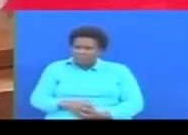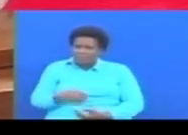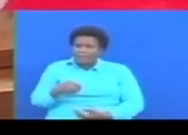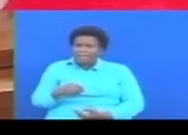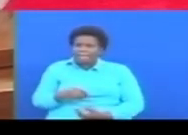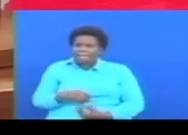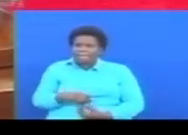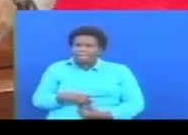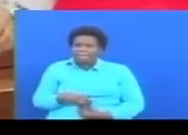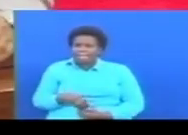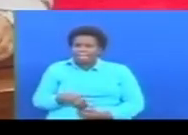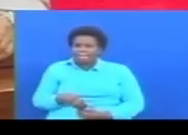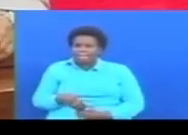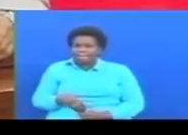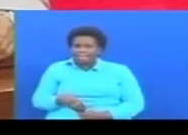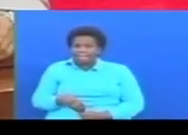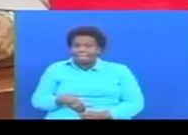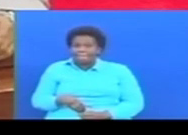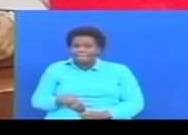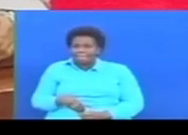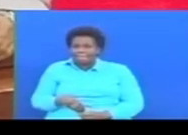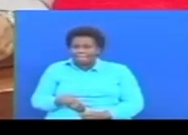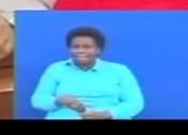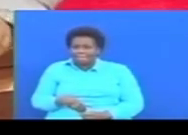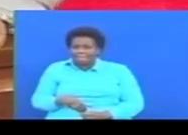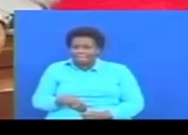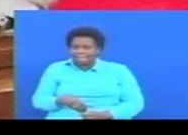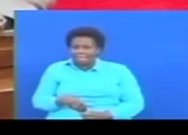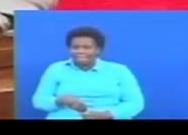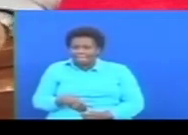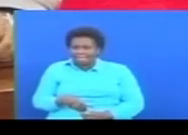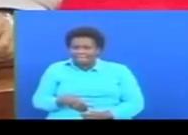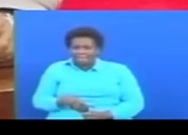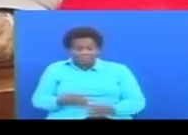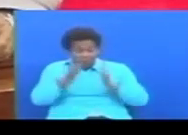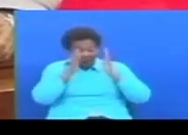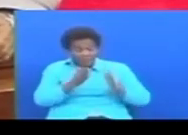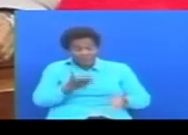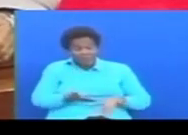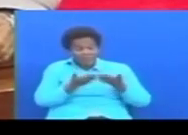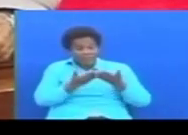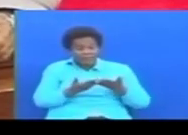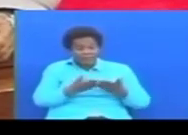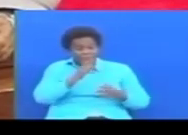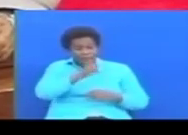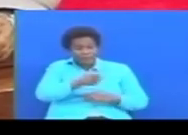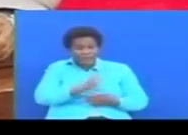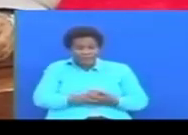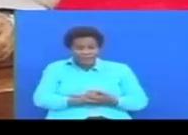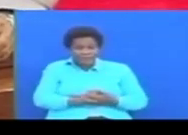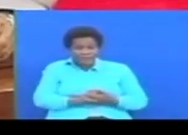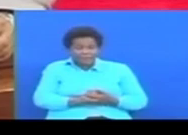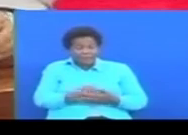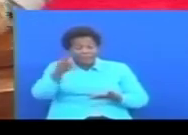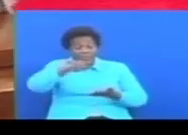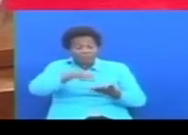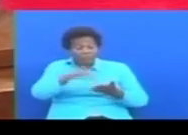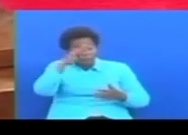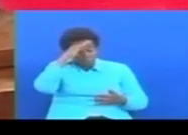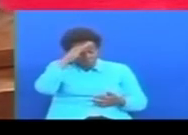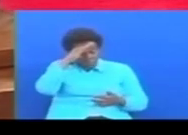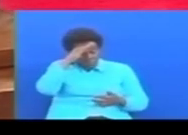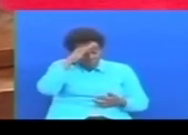Maganlal Mesuria, Bunge wa Chwaka, kama ifuatavyo. Mheshimiwa Spika, Naibu Spika, kituo cha polisi Chwaka na kituo cha polisi Jozani